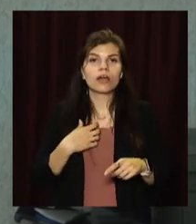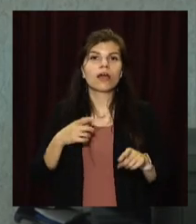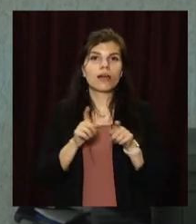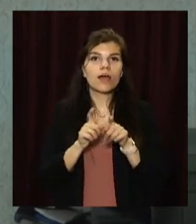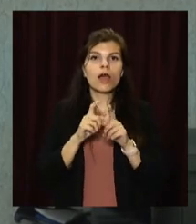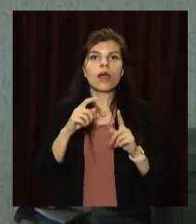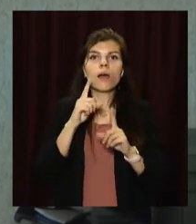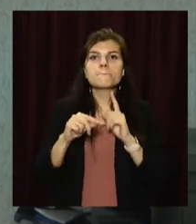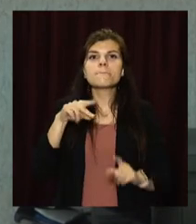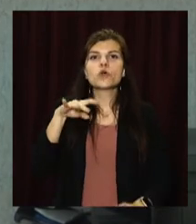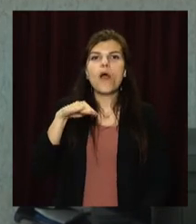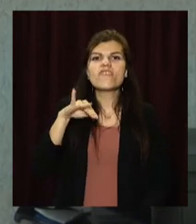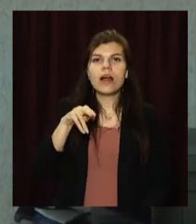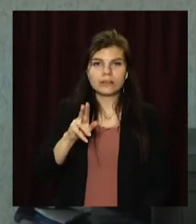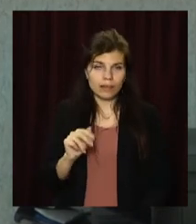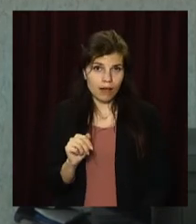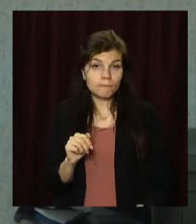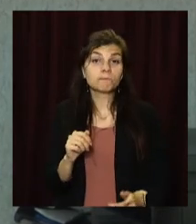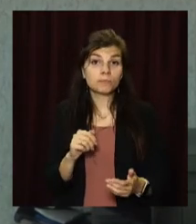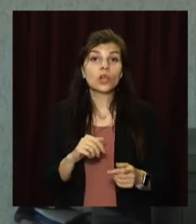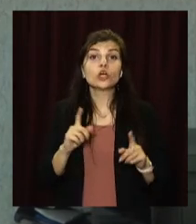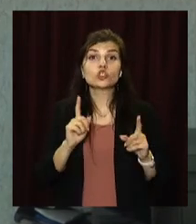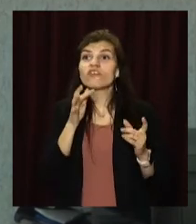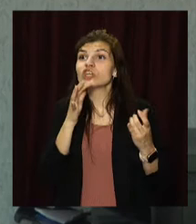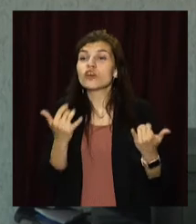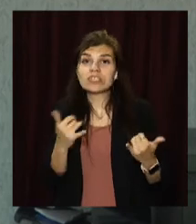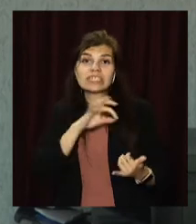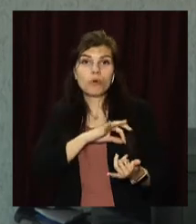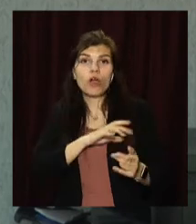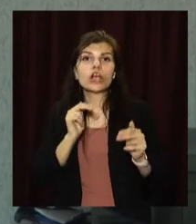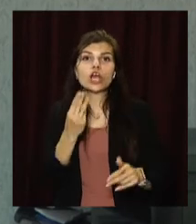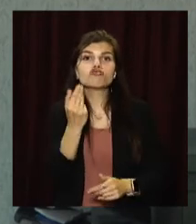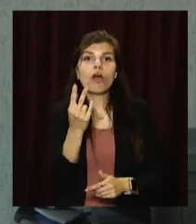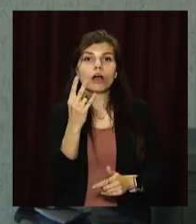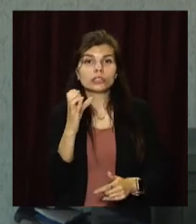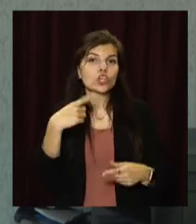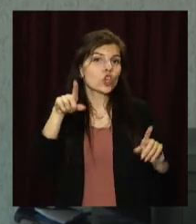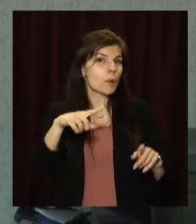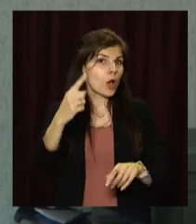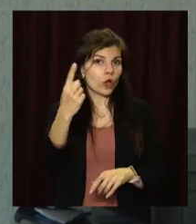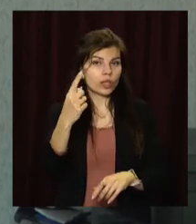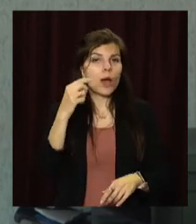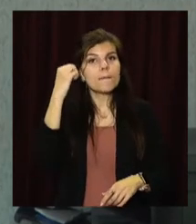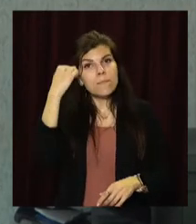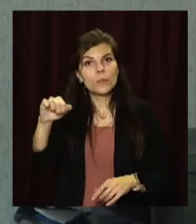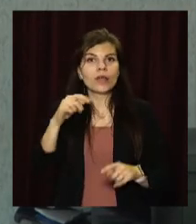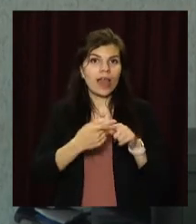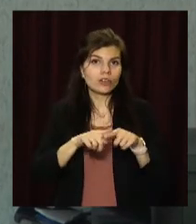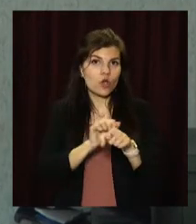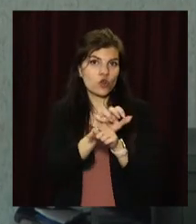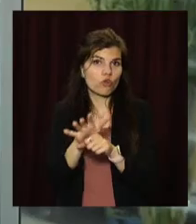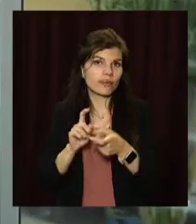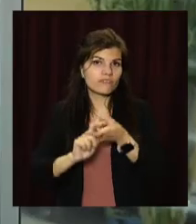профилактическая мера, которая в цивилизованном мире используется как шанс номер один победить эпидемию.